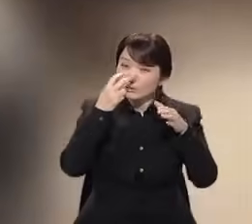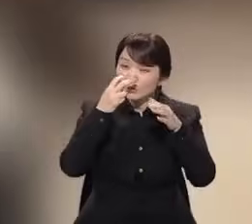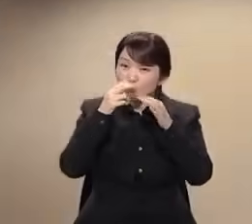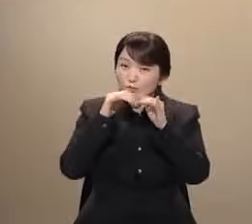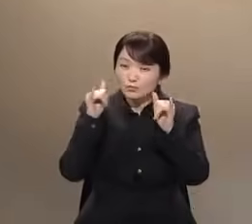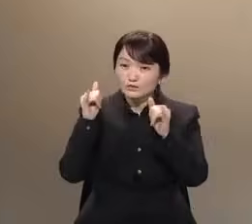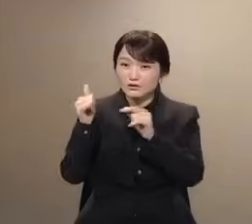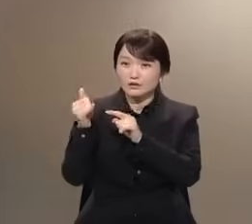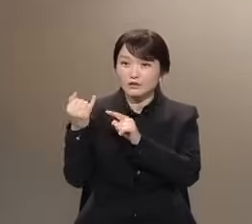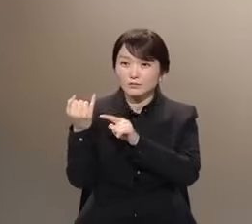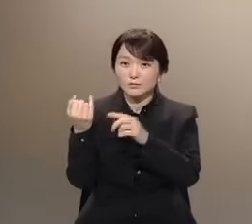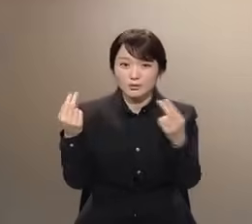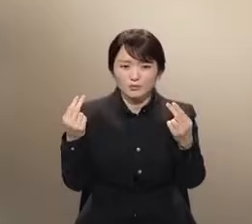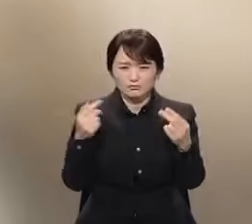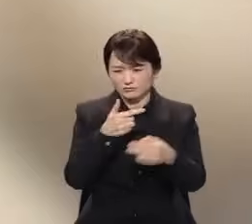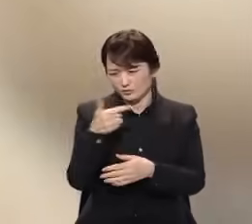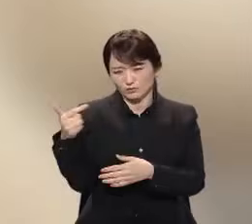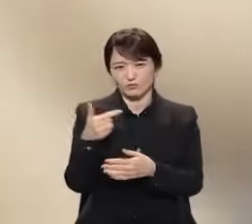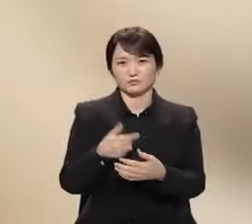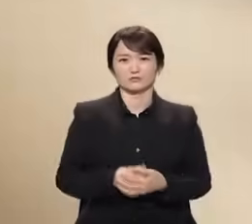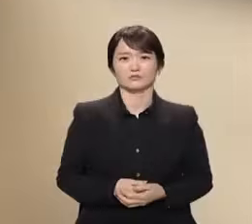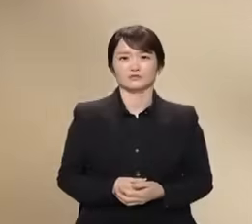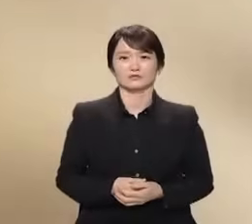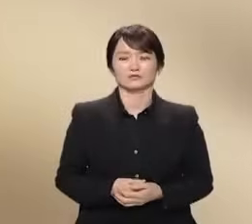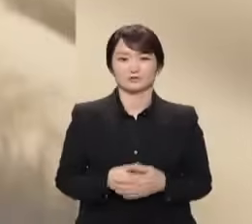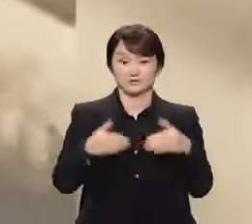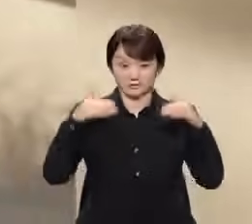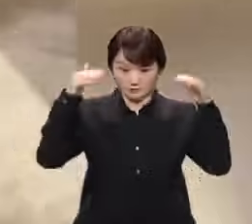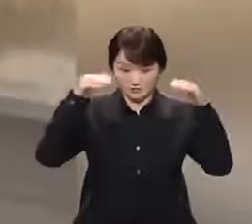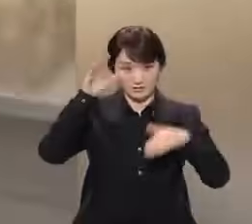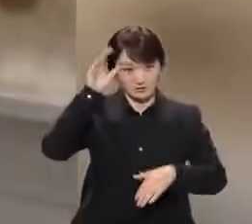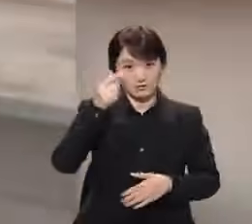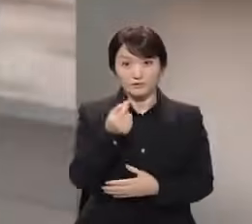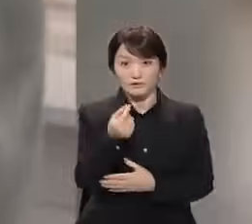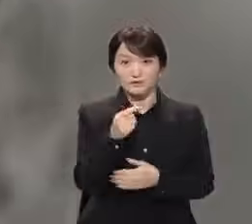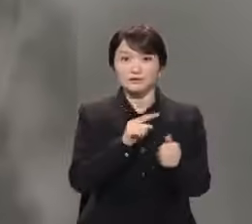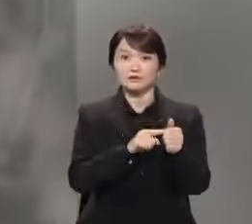발도 묵직합니다. 자, 이 정도면 성경이나 다름없어 보이는데요. 이